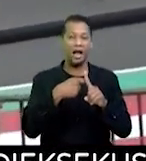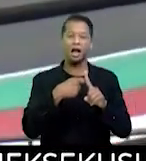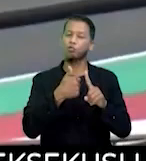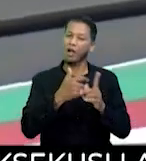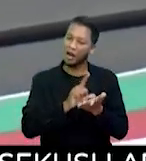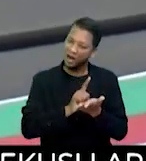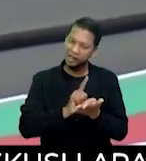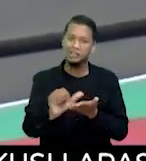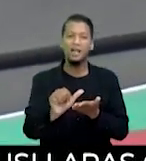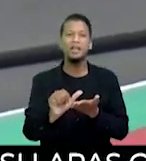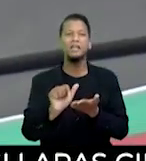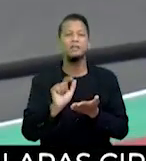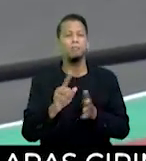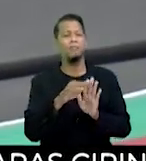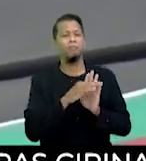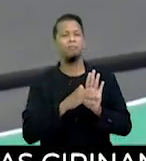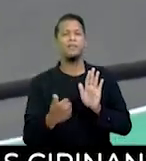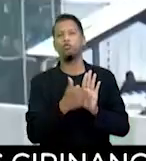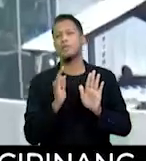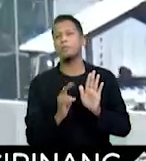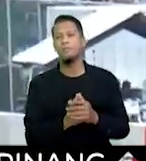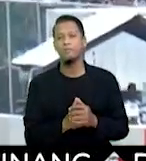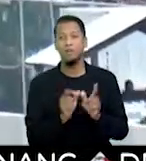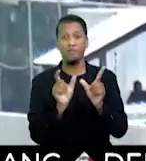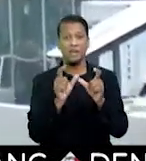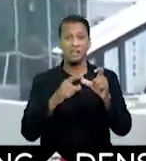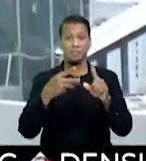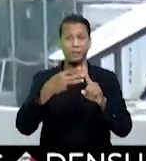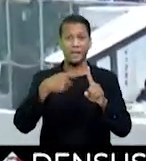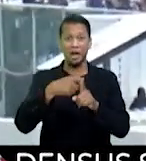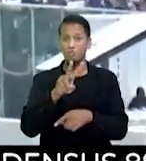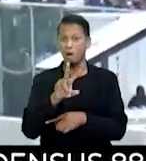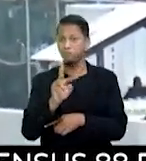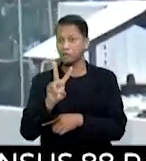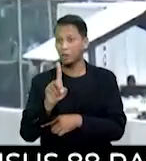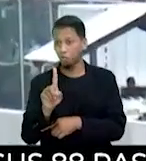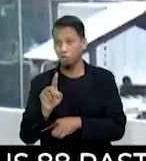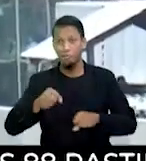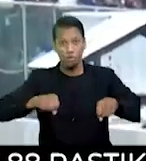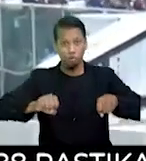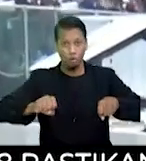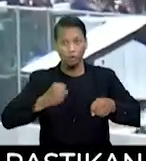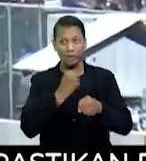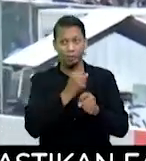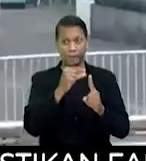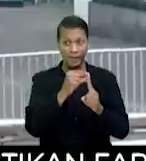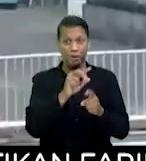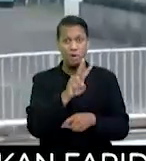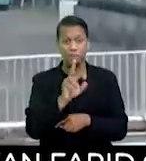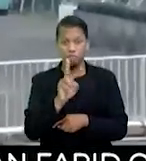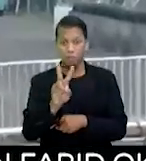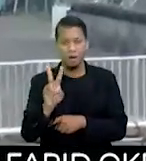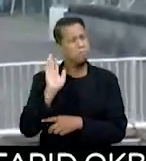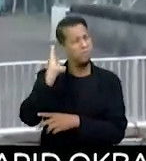tertib. Gelaran WSBK 2021 serta MotoGP pada Maret 2022 mendatang menjadi tonggak sejarah